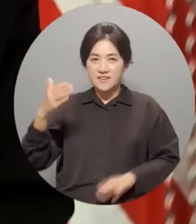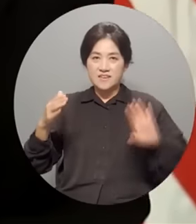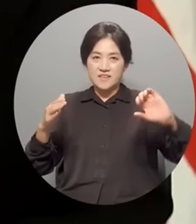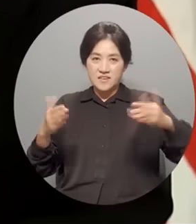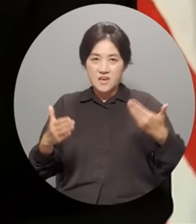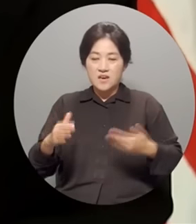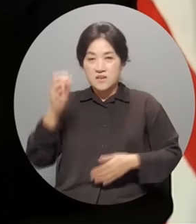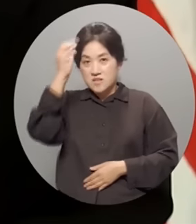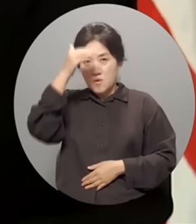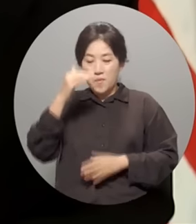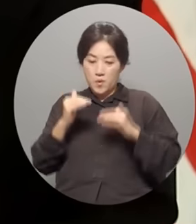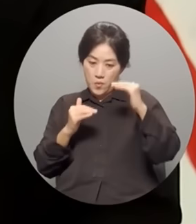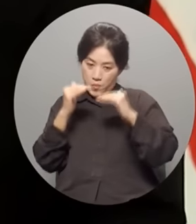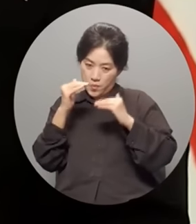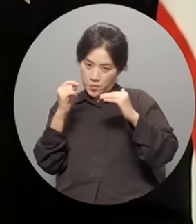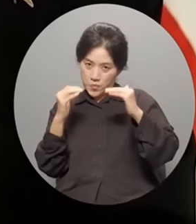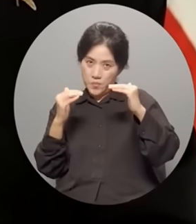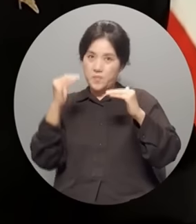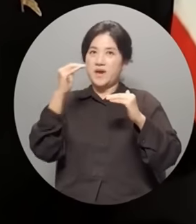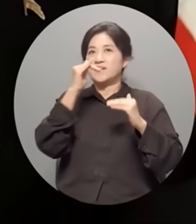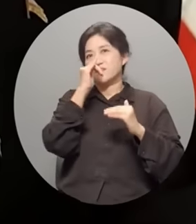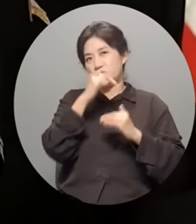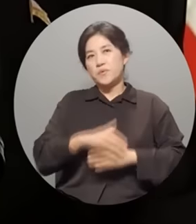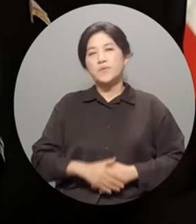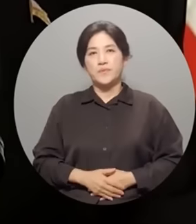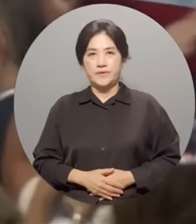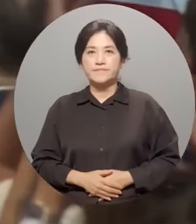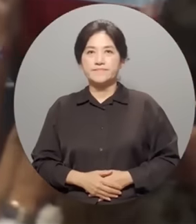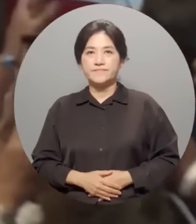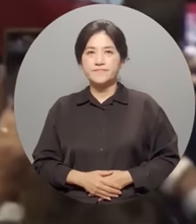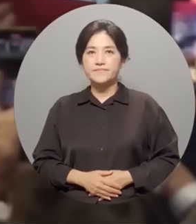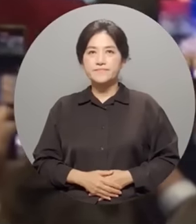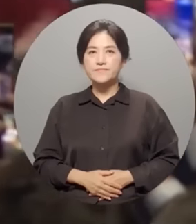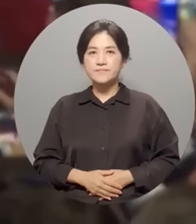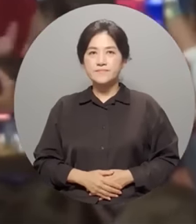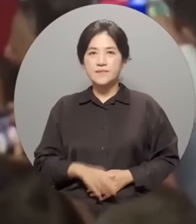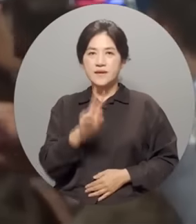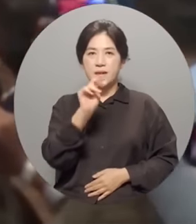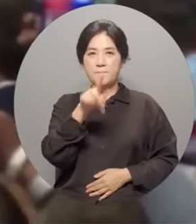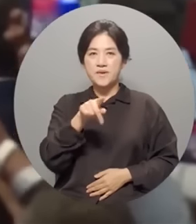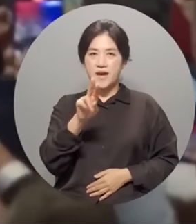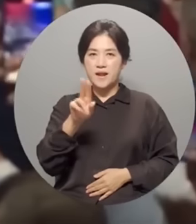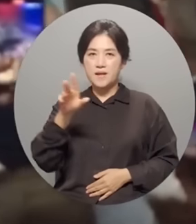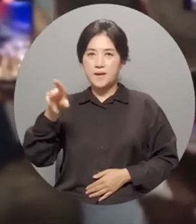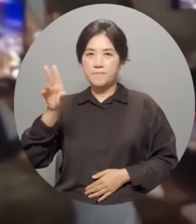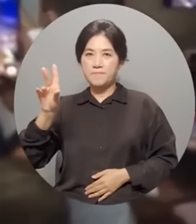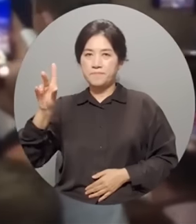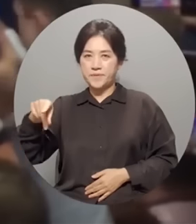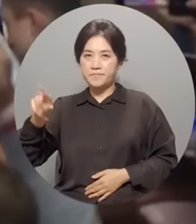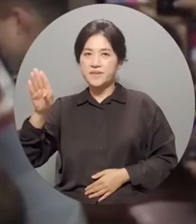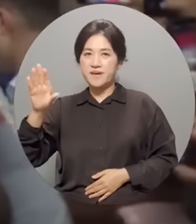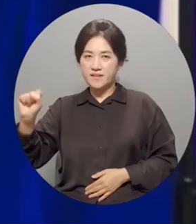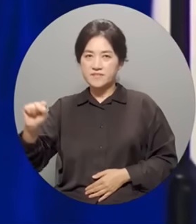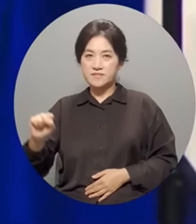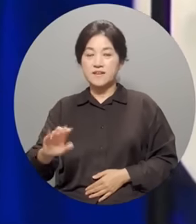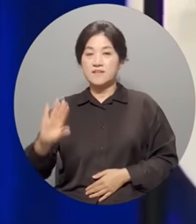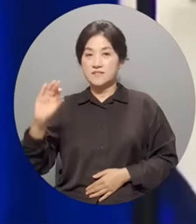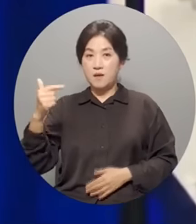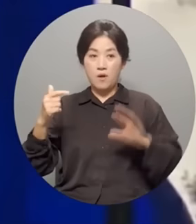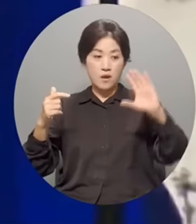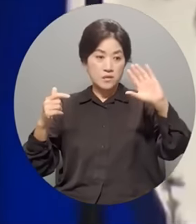트럼프가 오차 범위 내에서 우세인 것으로 나타났습니다. NPR과 PBS 조사 결과는 46대 45,